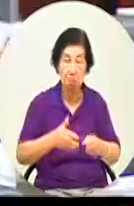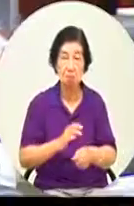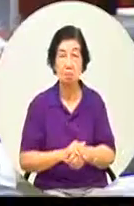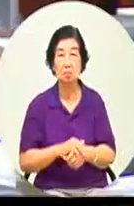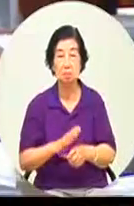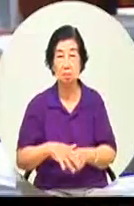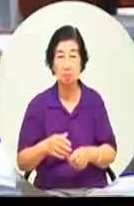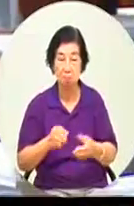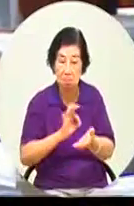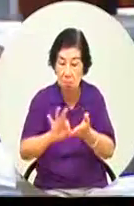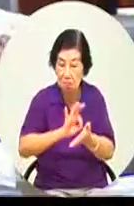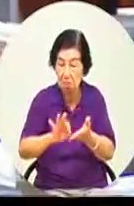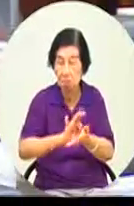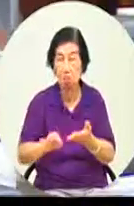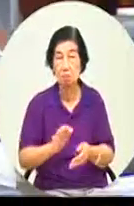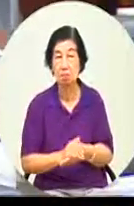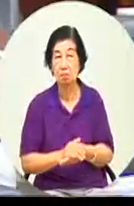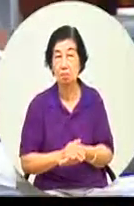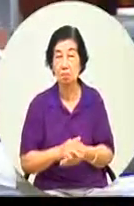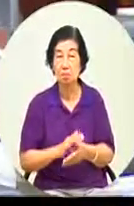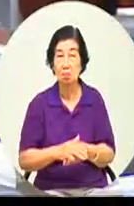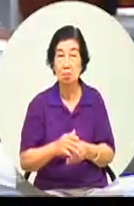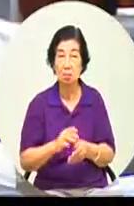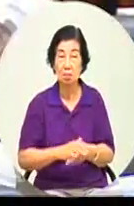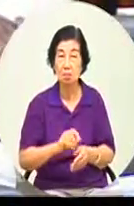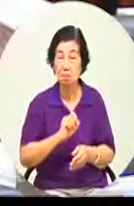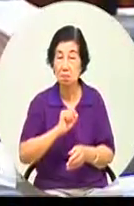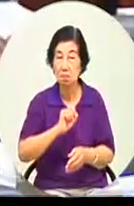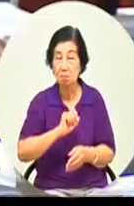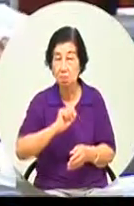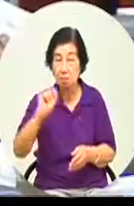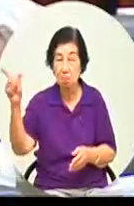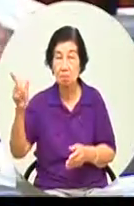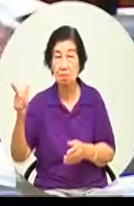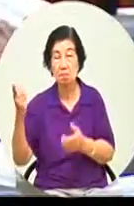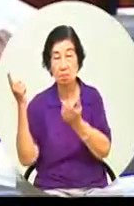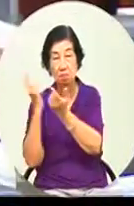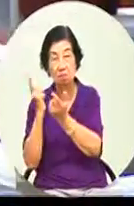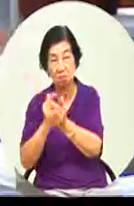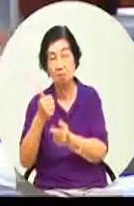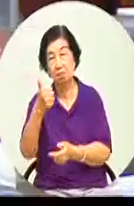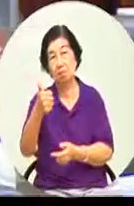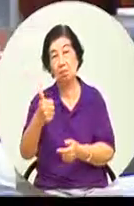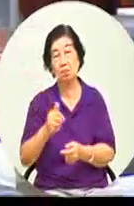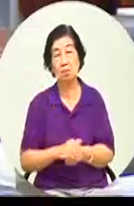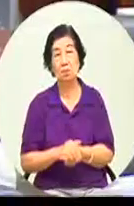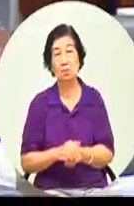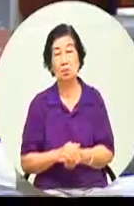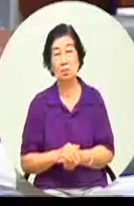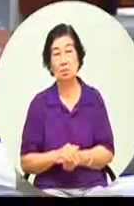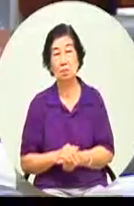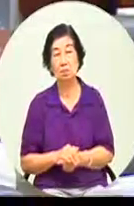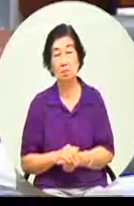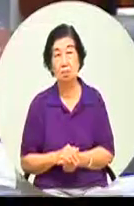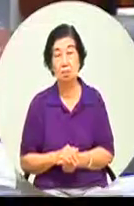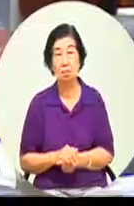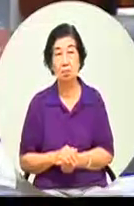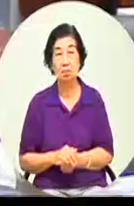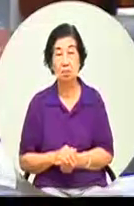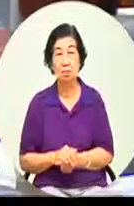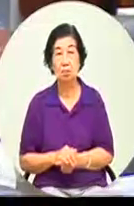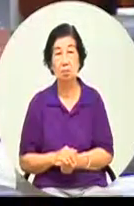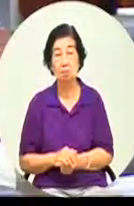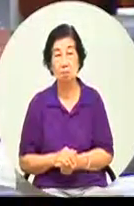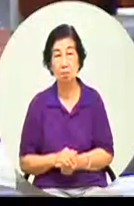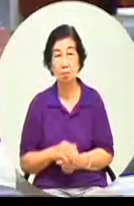且咱高雄也袂输台北嘛，咱的一寡遮的，不管讲咱的